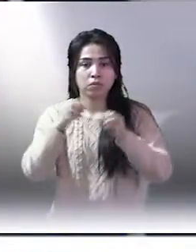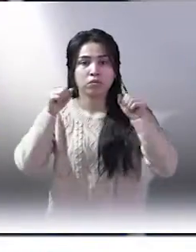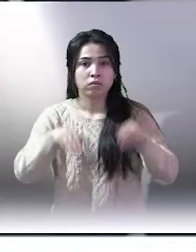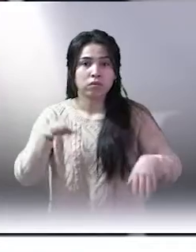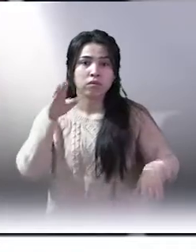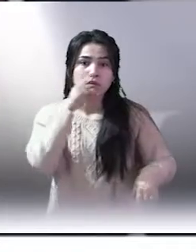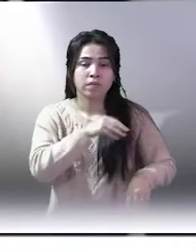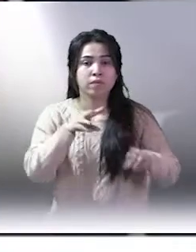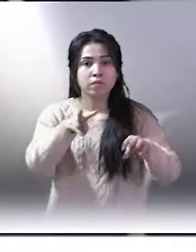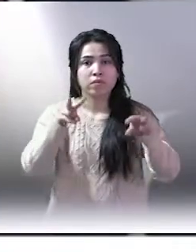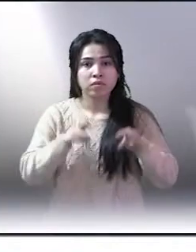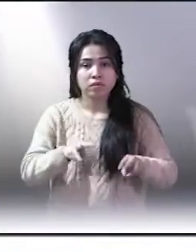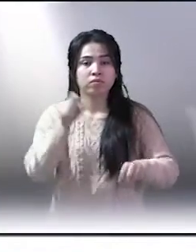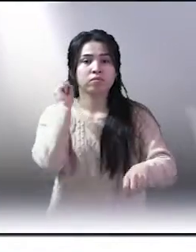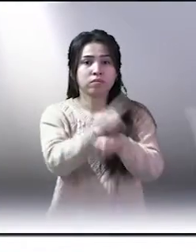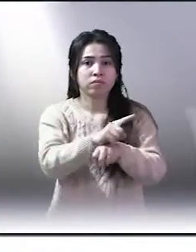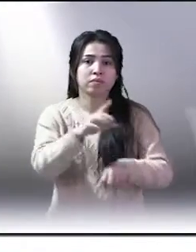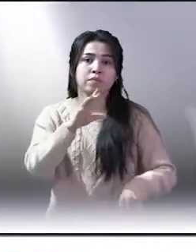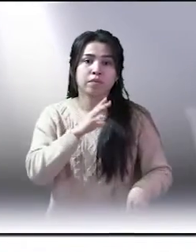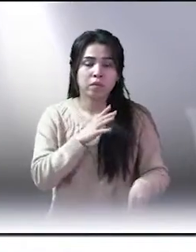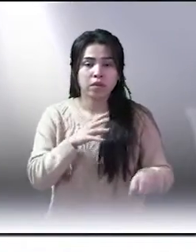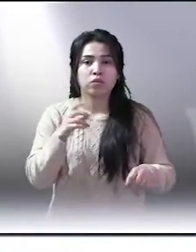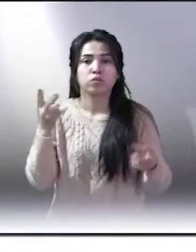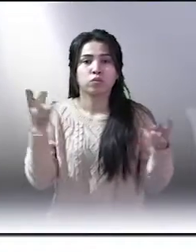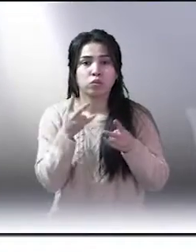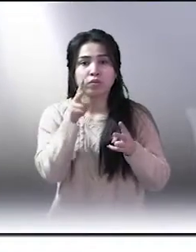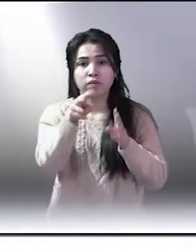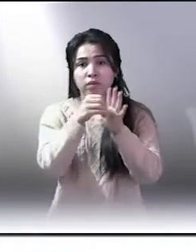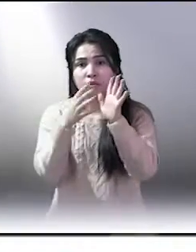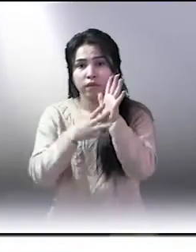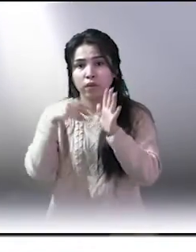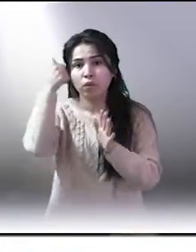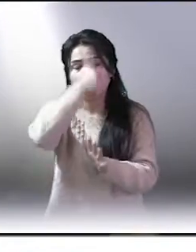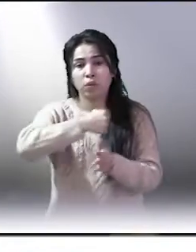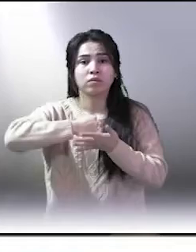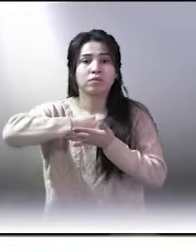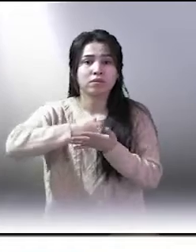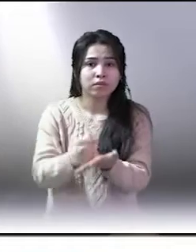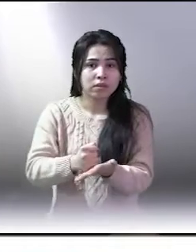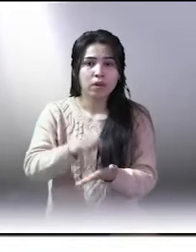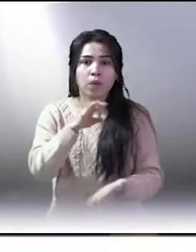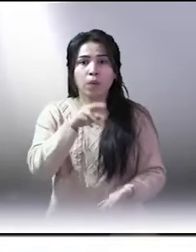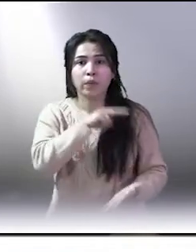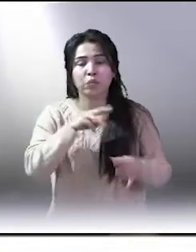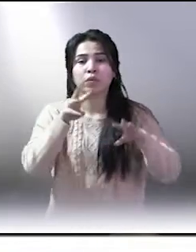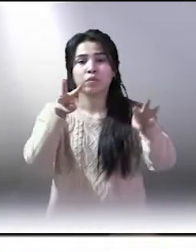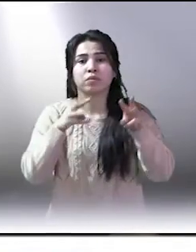местным властям предстоит решить немало задач. Аким области отметил, что в ближайшее время будет утверждена система работы